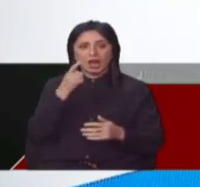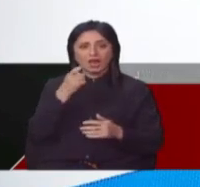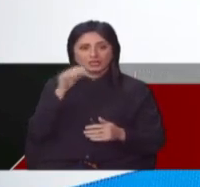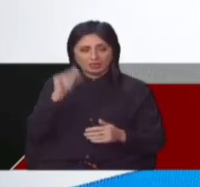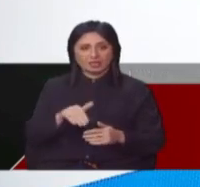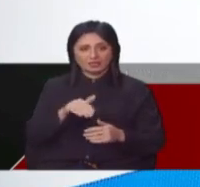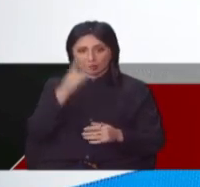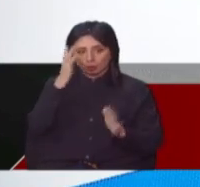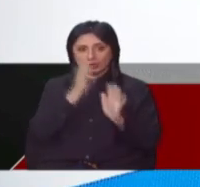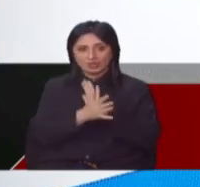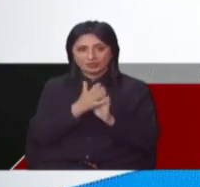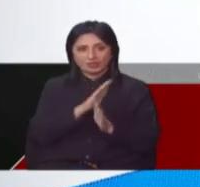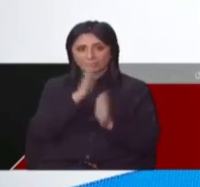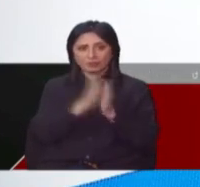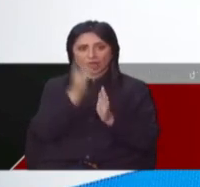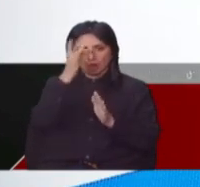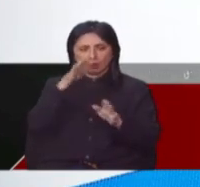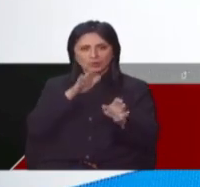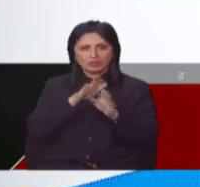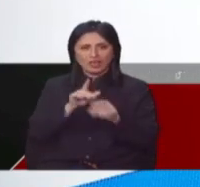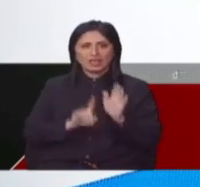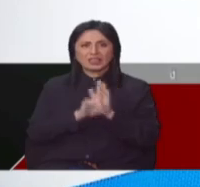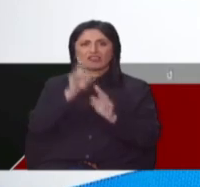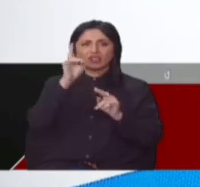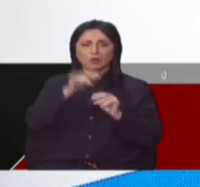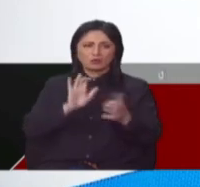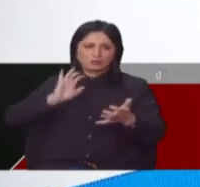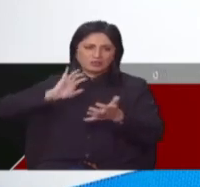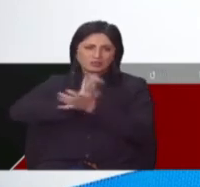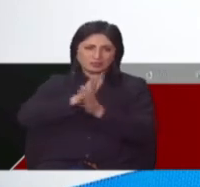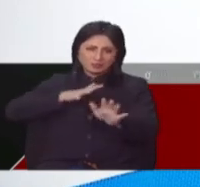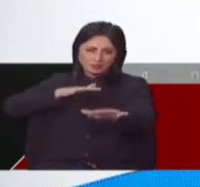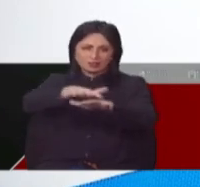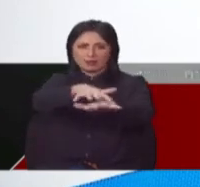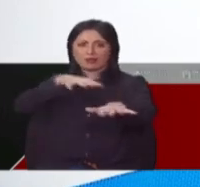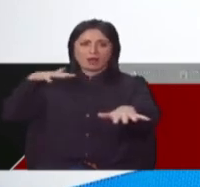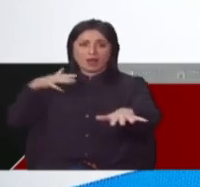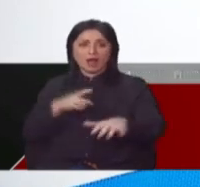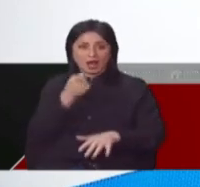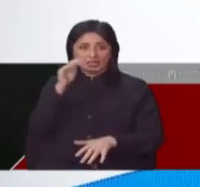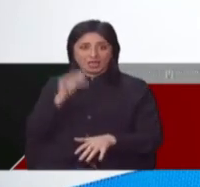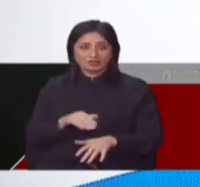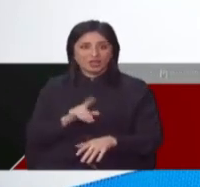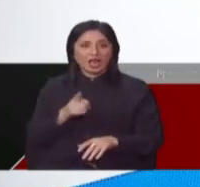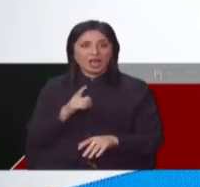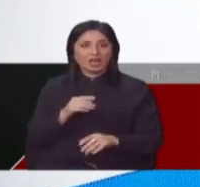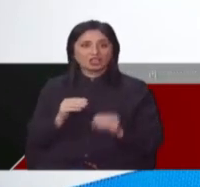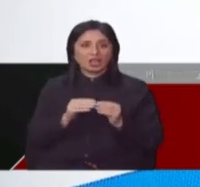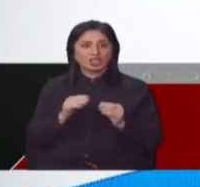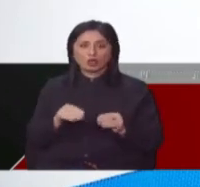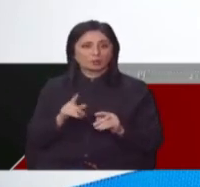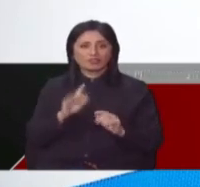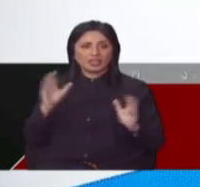ადამიანი. რუსთაველზე, მთელი რუსთაველი თავიდან ბოლომდე არის გადაჭედილი ასეულობით ათასი ადამიანი და რატო იკლებენ და ათეულობით